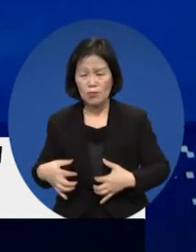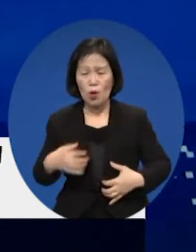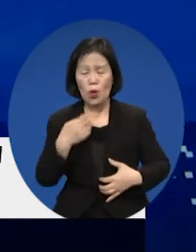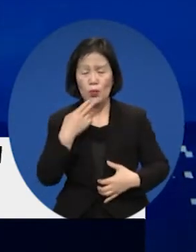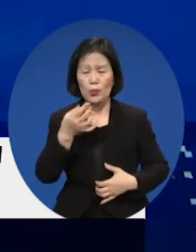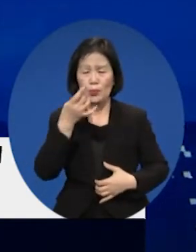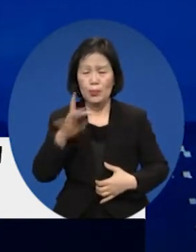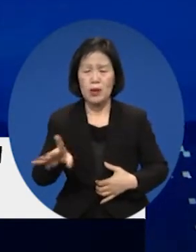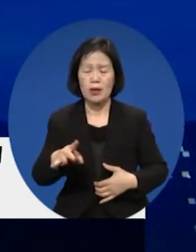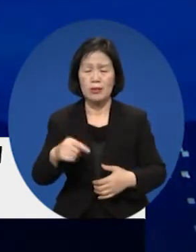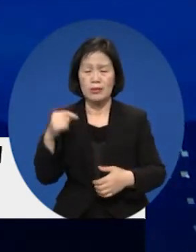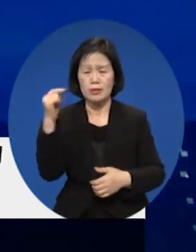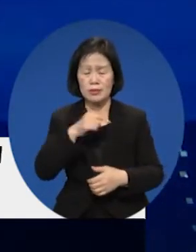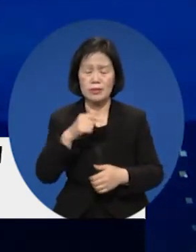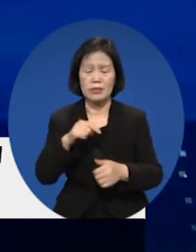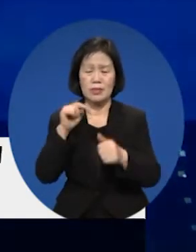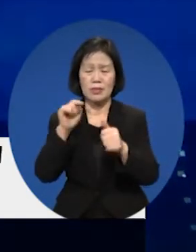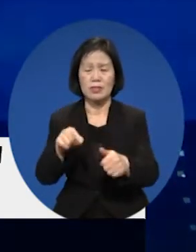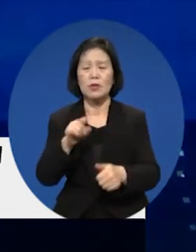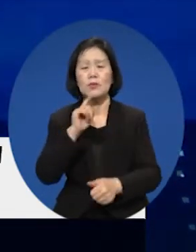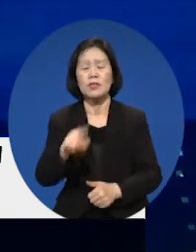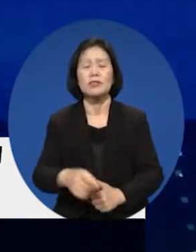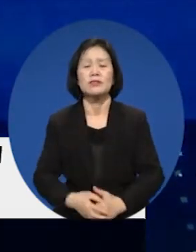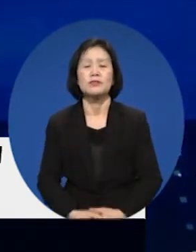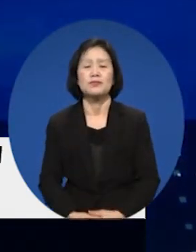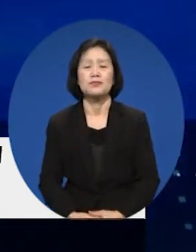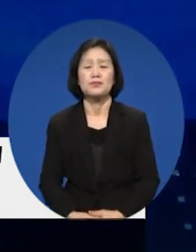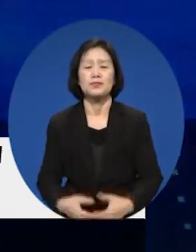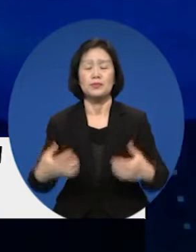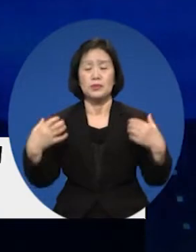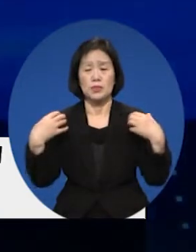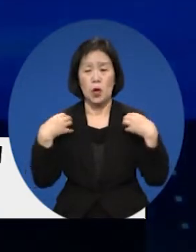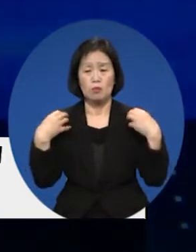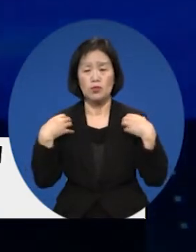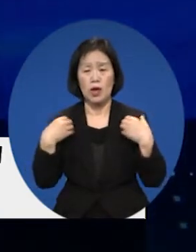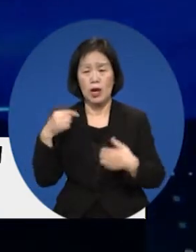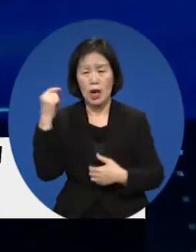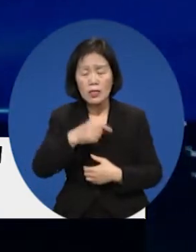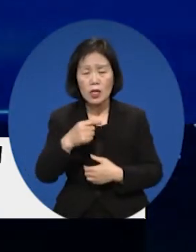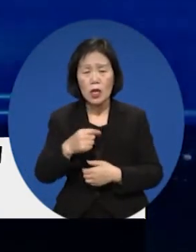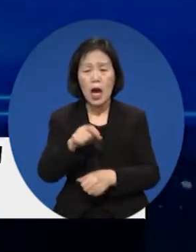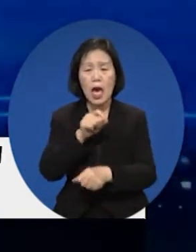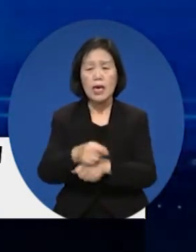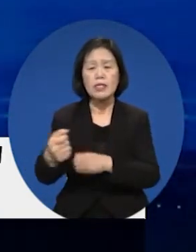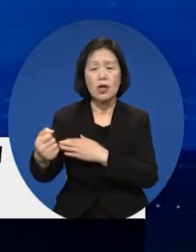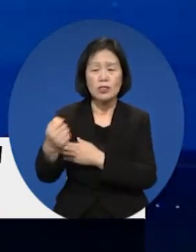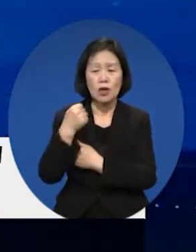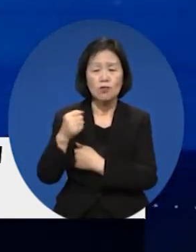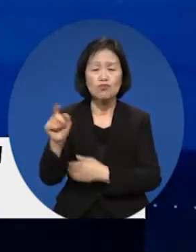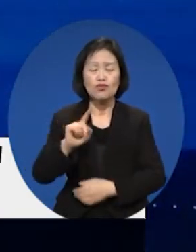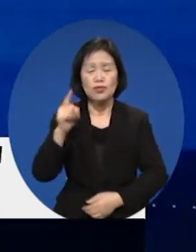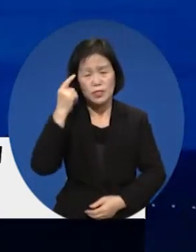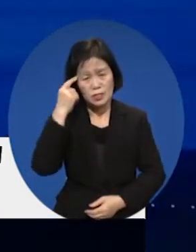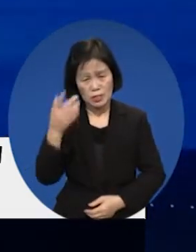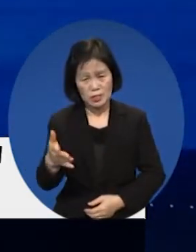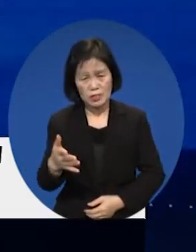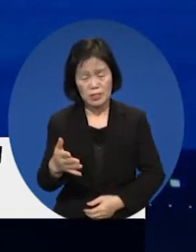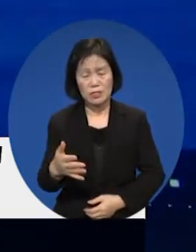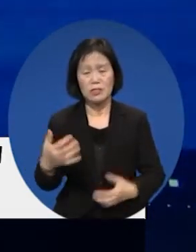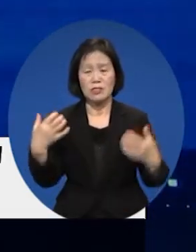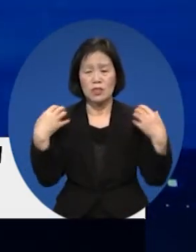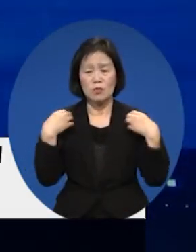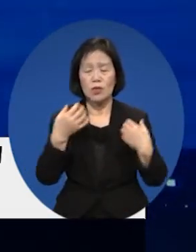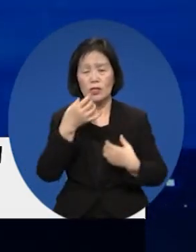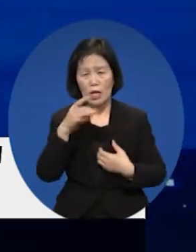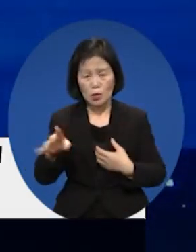강력한 행정력을 발동할 것이라고 밝혔습니다. 정부가 쓸 수 있는 강력한 행정력이 무엇일지 또 이런 정부의 단호함이